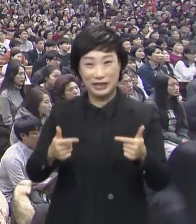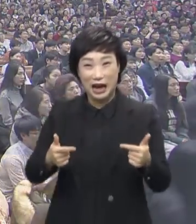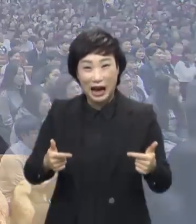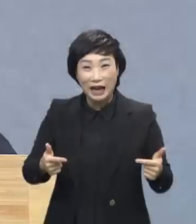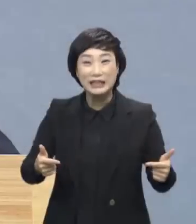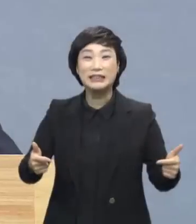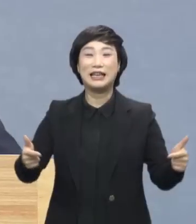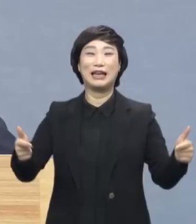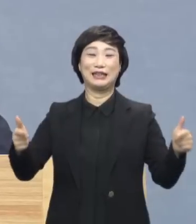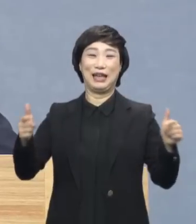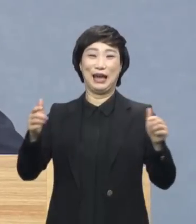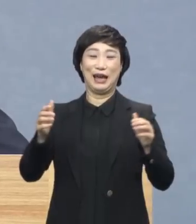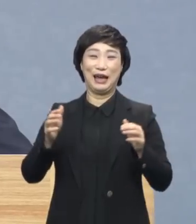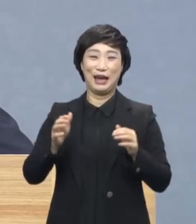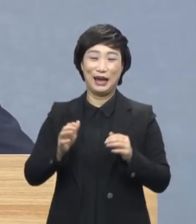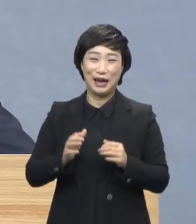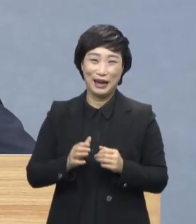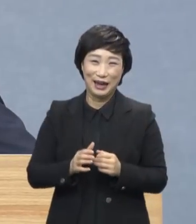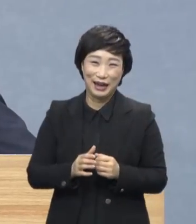뒤돌아서지 않겠네.